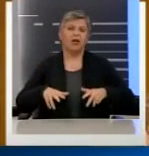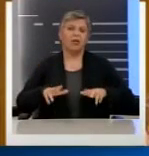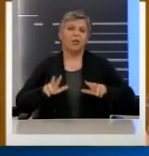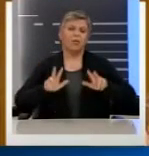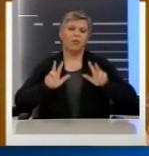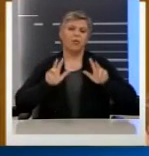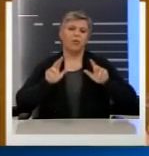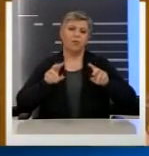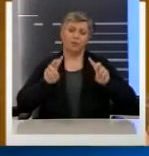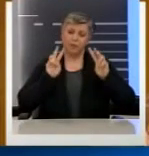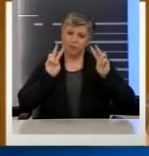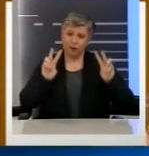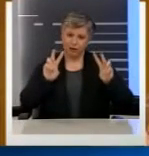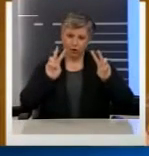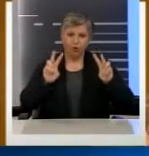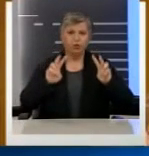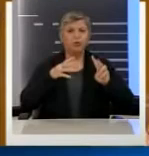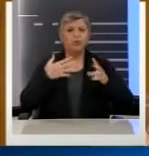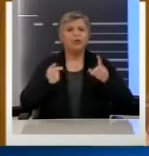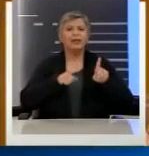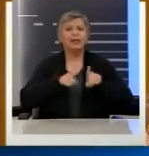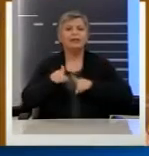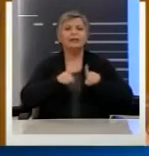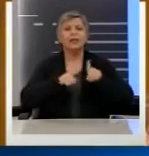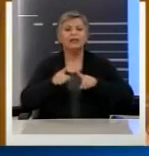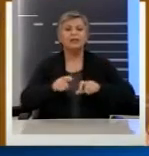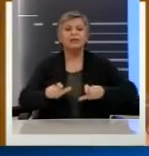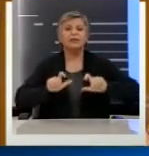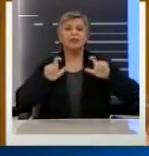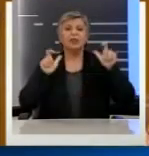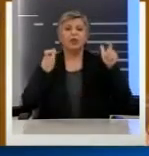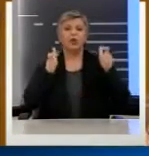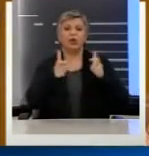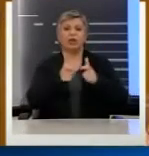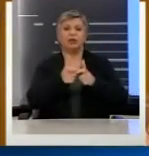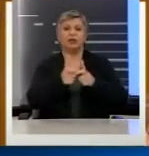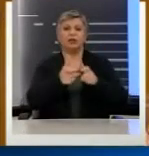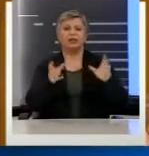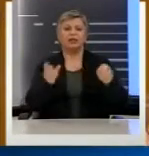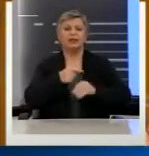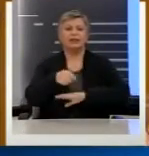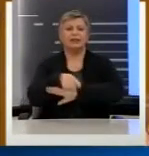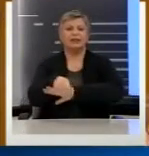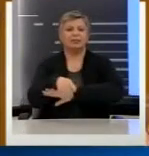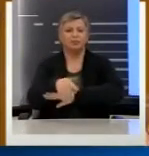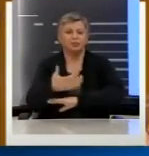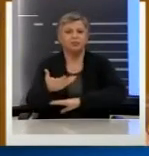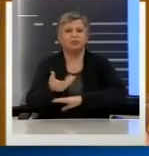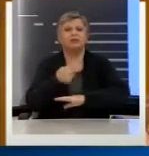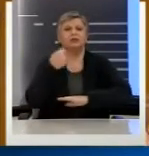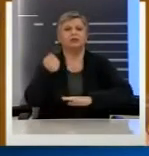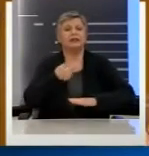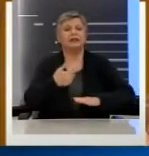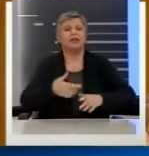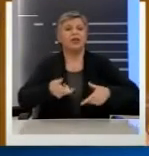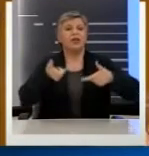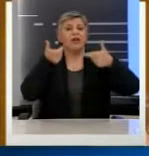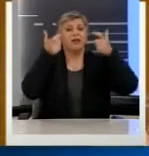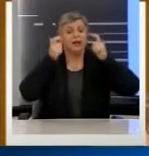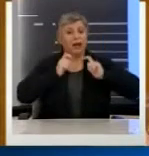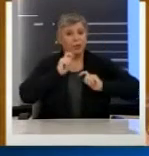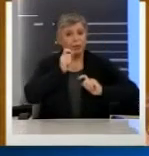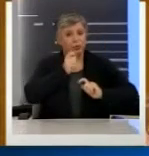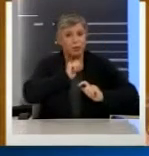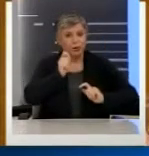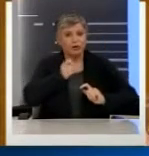χώρας, που αφορούσε στο οικογενειακό δίκαιο. Όλο. Πολιτικός γάμος, μοιχεία, ο